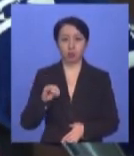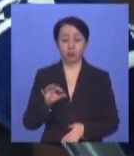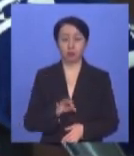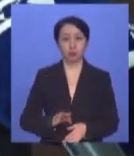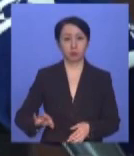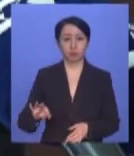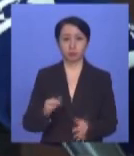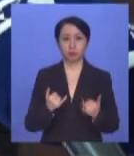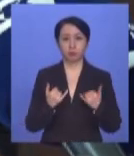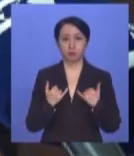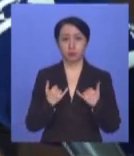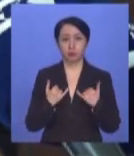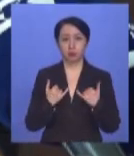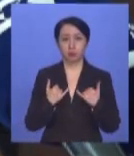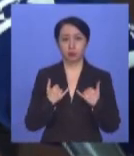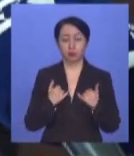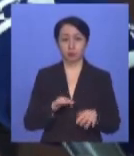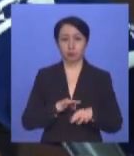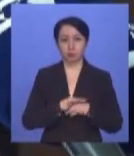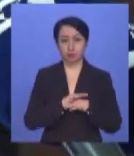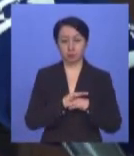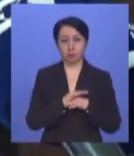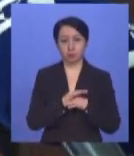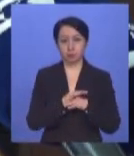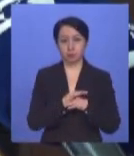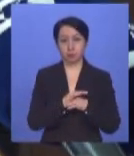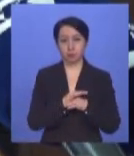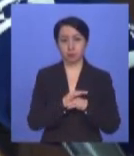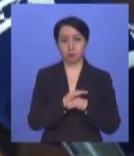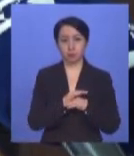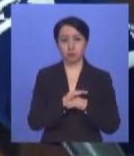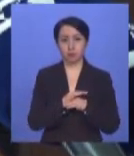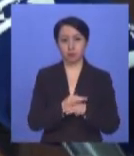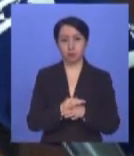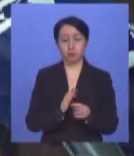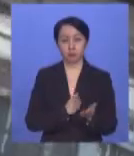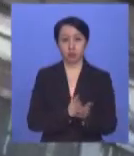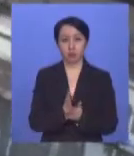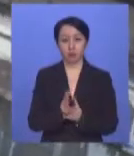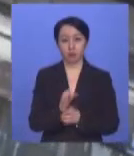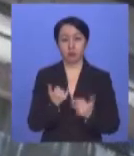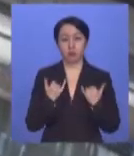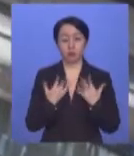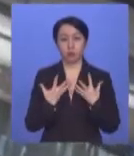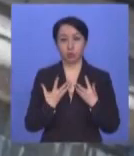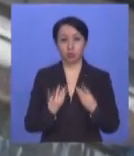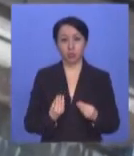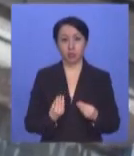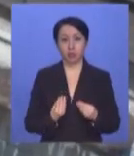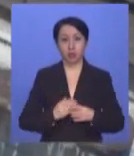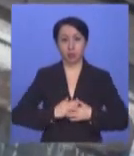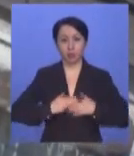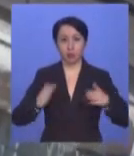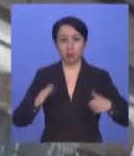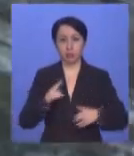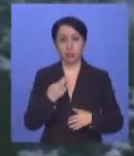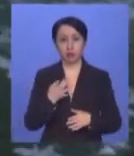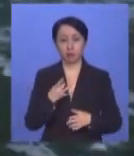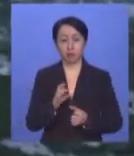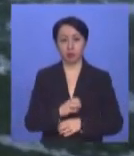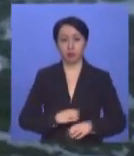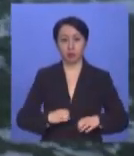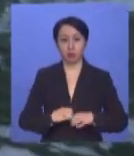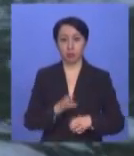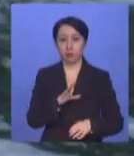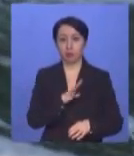вскрыта для проведения, получается, для пропуска талых вод. На сегодняшний день наполняемость Сергеевского